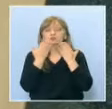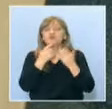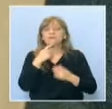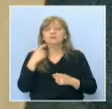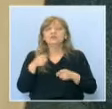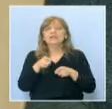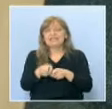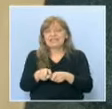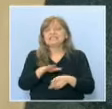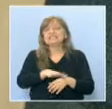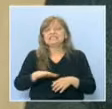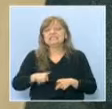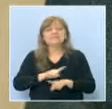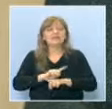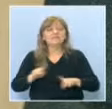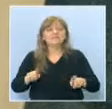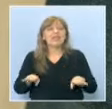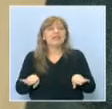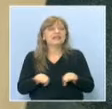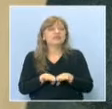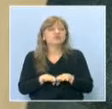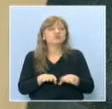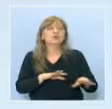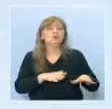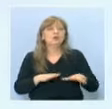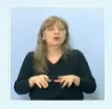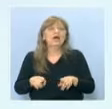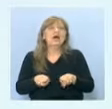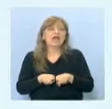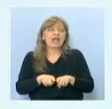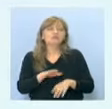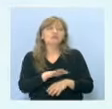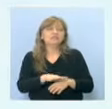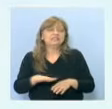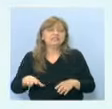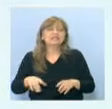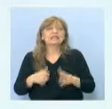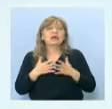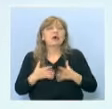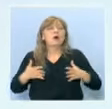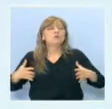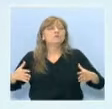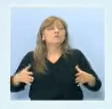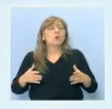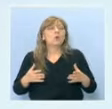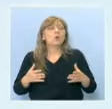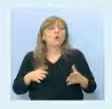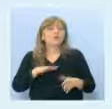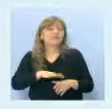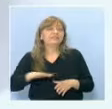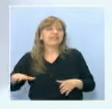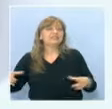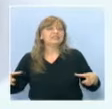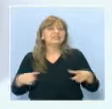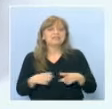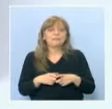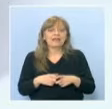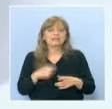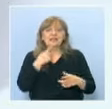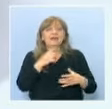в неравностойно положение, за които говорихме, както и деца, които са членове на многодетни семейства, във връзка с закупуването на